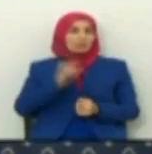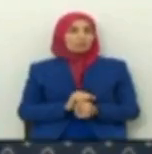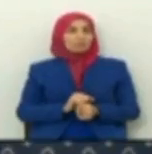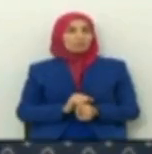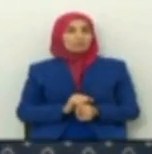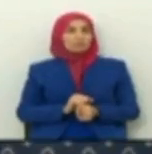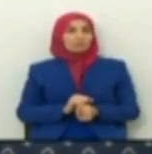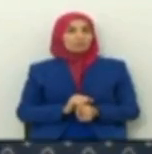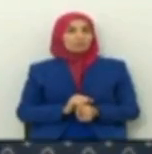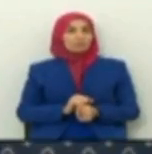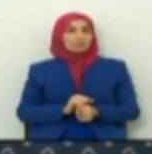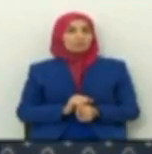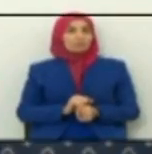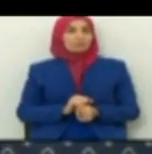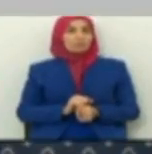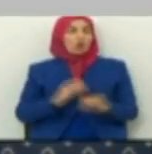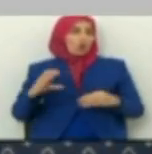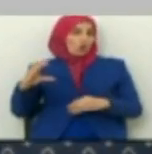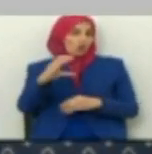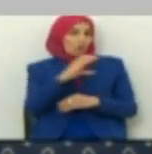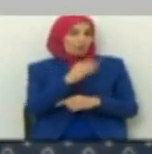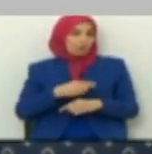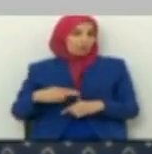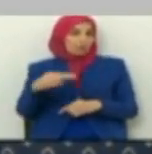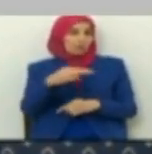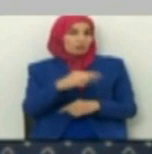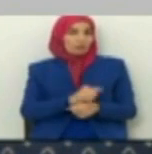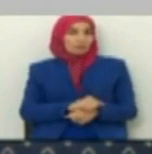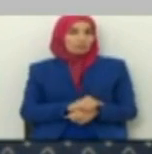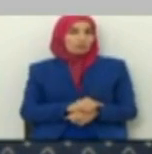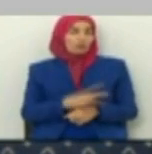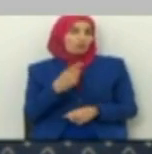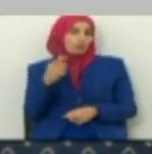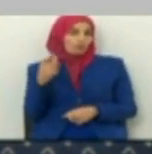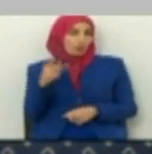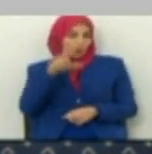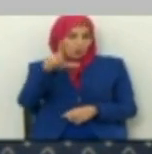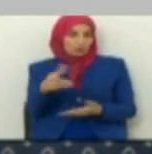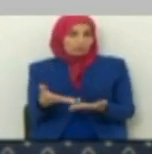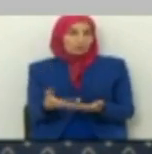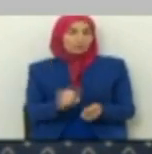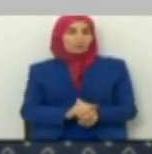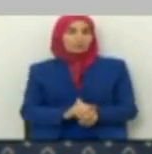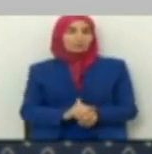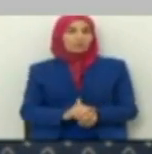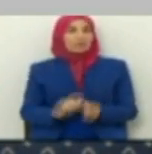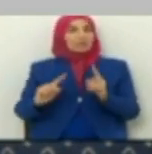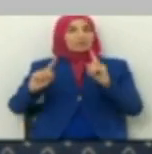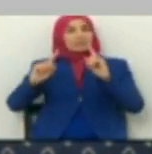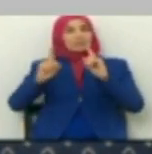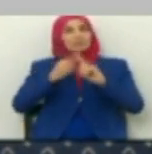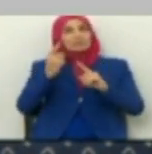سيتم تنصيب لجنة وطنية هذا الاثنين خصوصا لدراسة